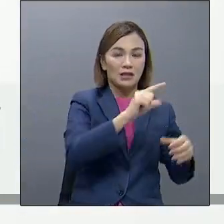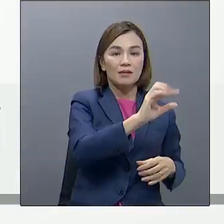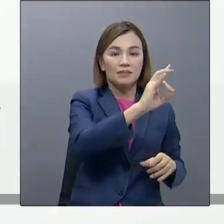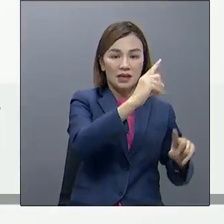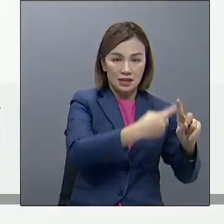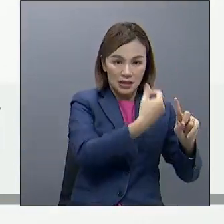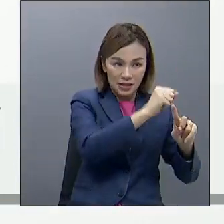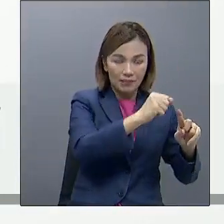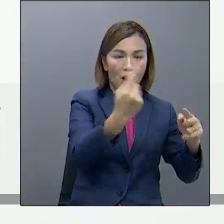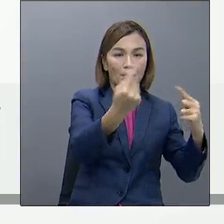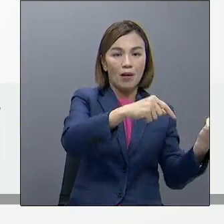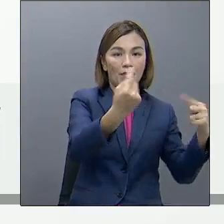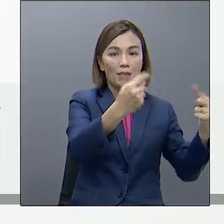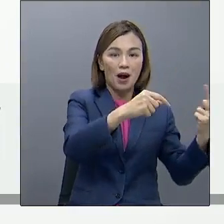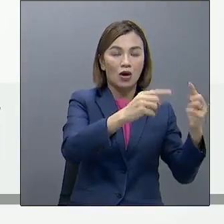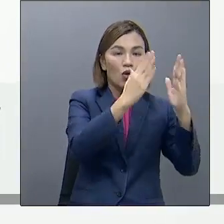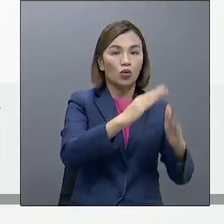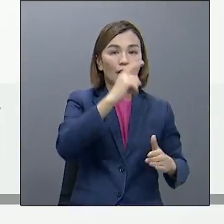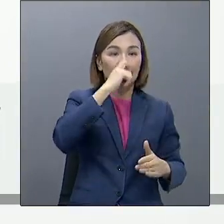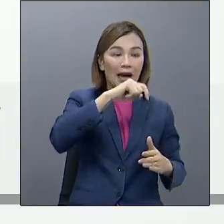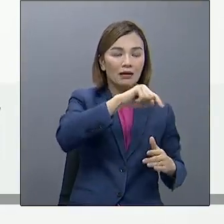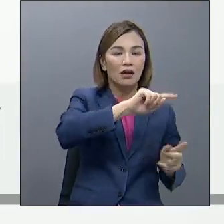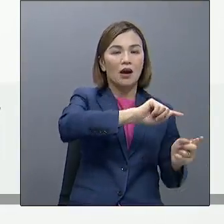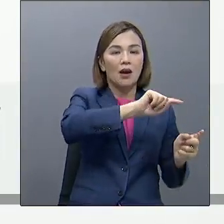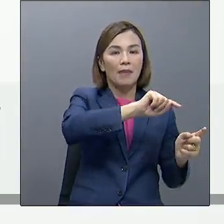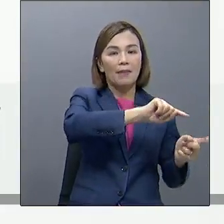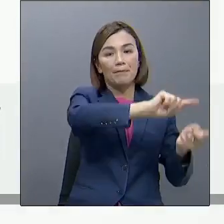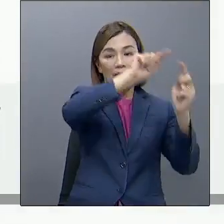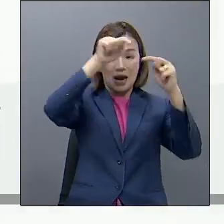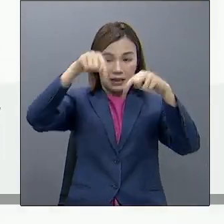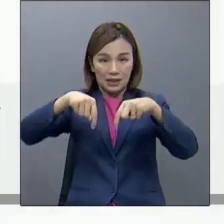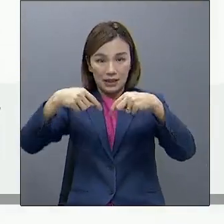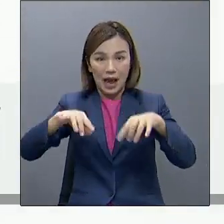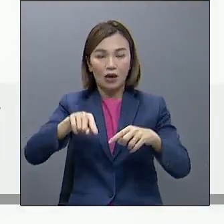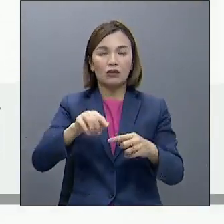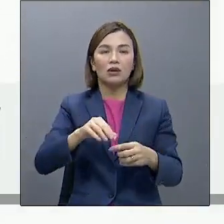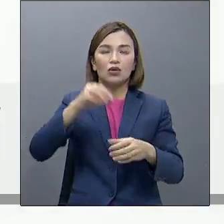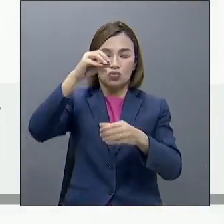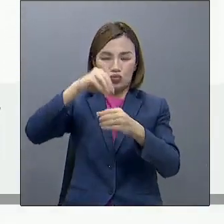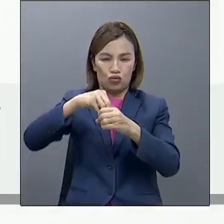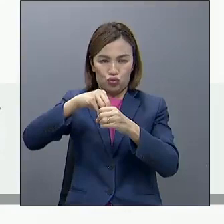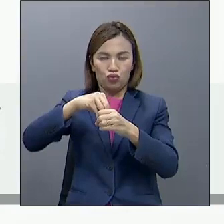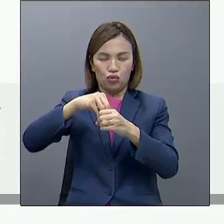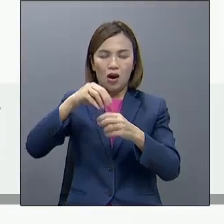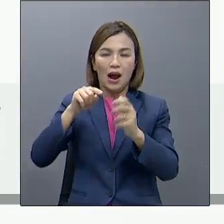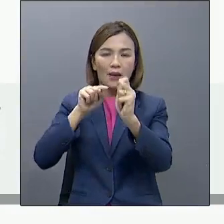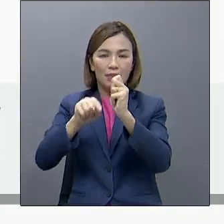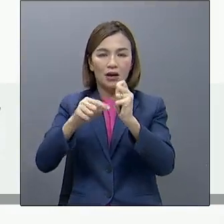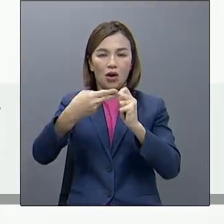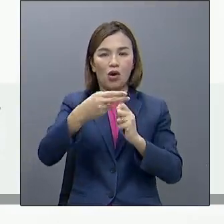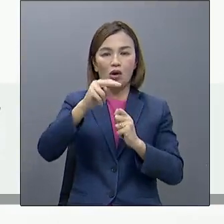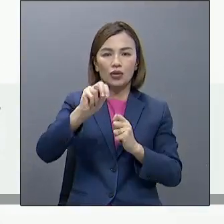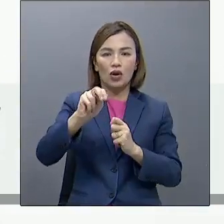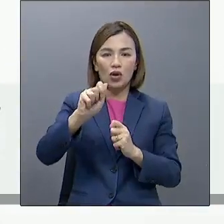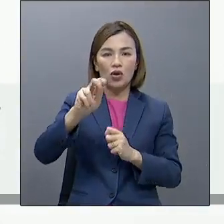มาและเมื่อคนไทยทั้งหมดกลับมาแล้วก็จะถูกนำตัวไปคัดแยกที่เขตหนองจอกโดยมีเจ้าหน้าที่ร่วมสอบปาก